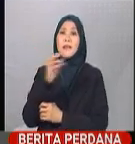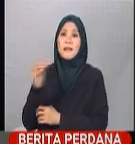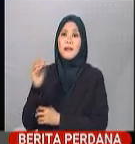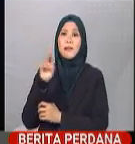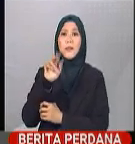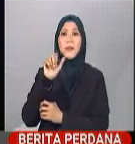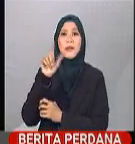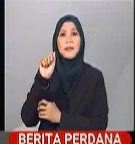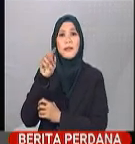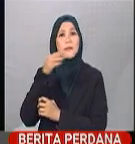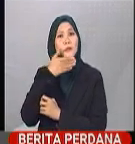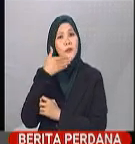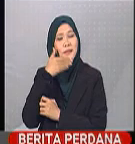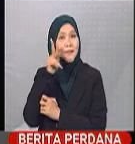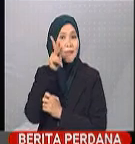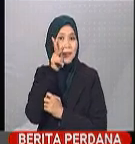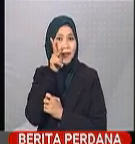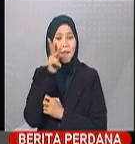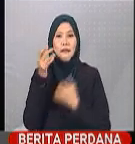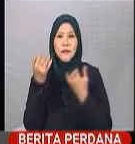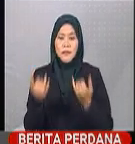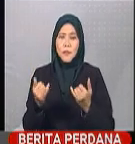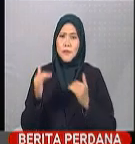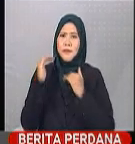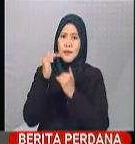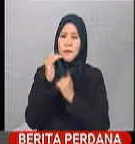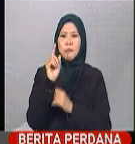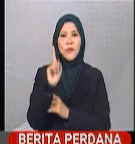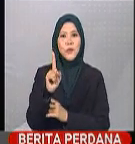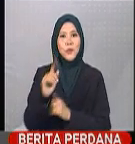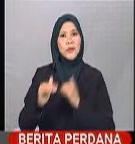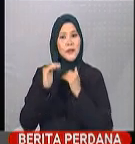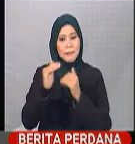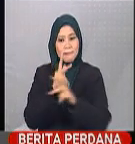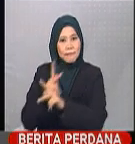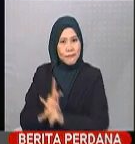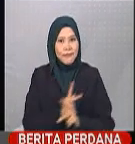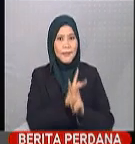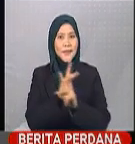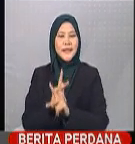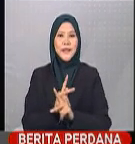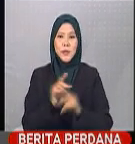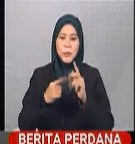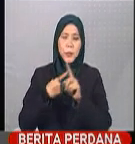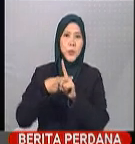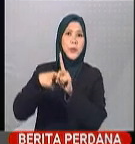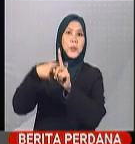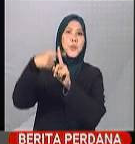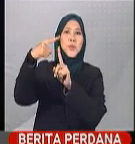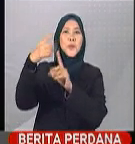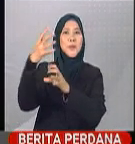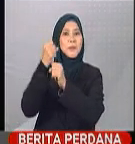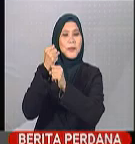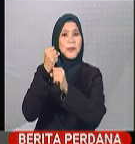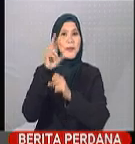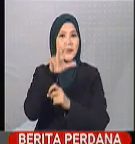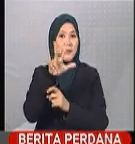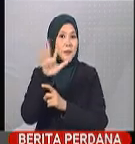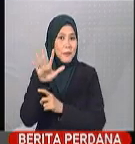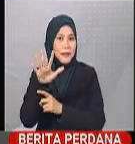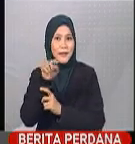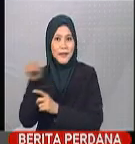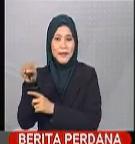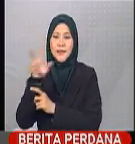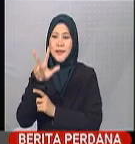Muda, Negeri Kedah. Pada ketika ini berada pada tahap 1, tahap berjaga-jaga, iaitu suhu maksima yang dicapai adalah antara 35